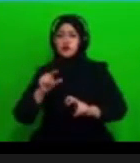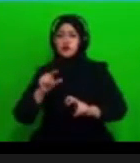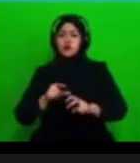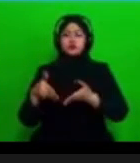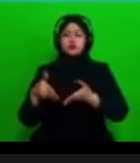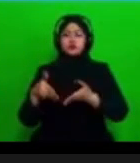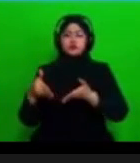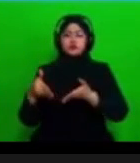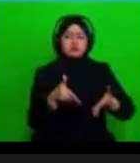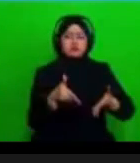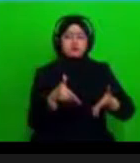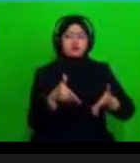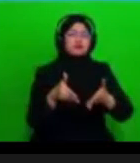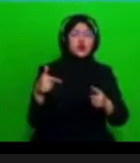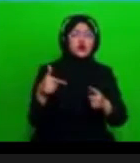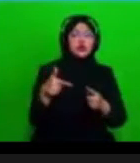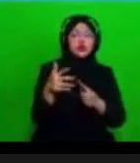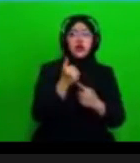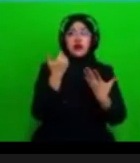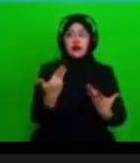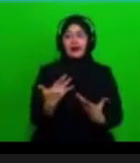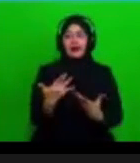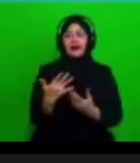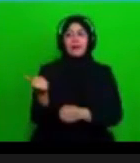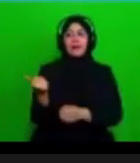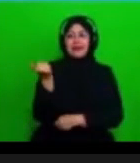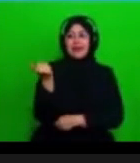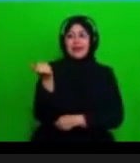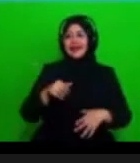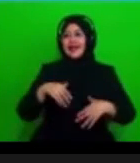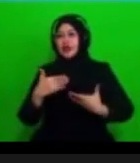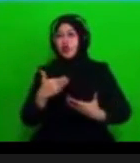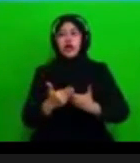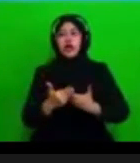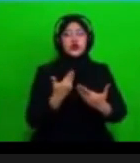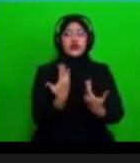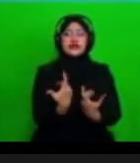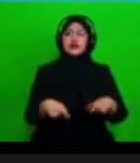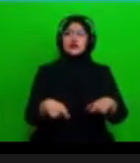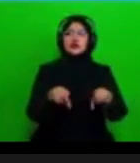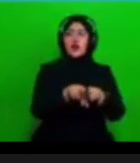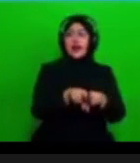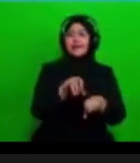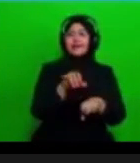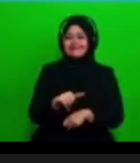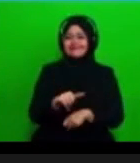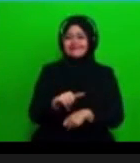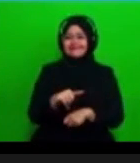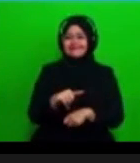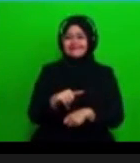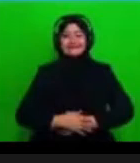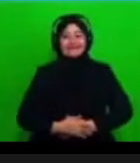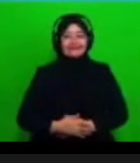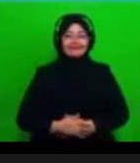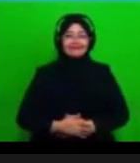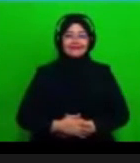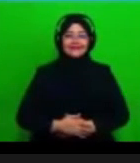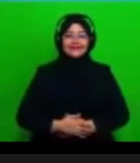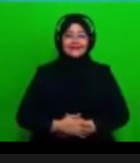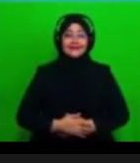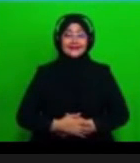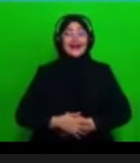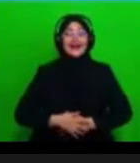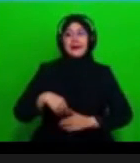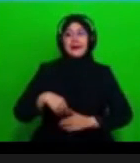dihilirkan ke pasar, industri, atau ke masyarakat. Nah, untuk memastikan seperti yang tadi kami